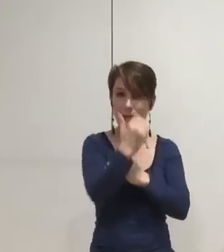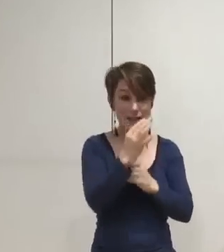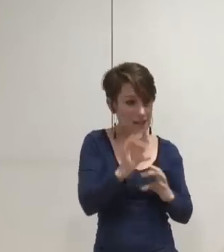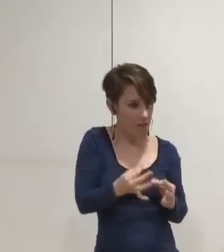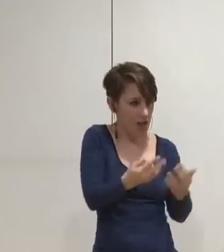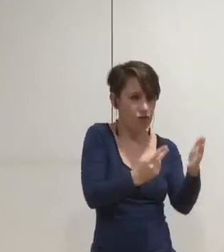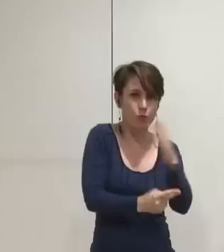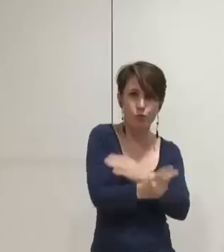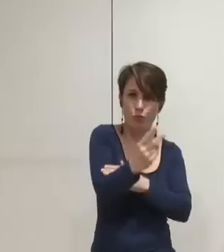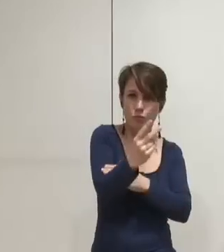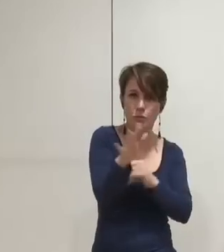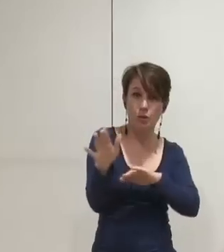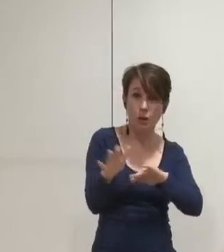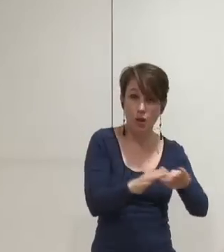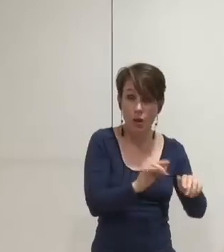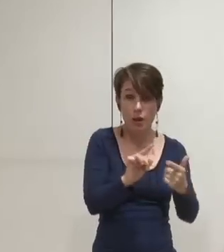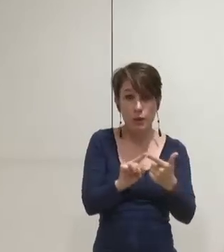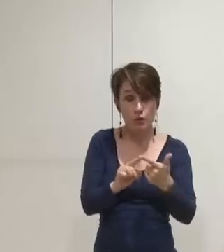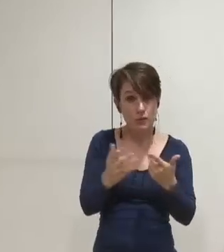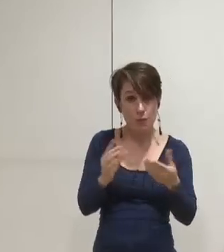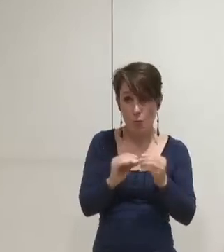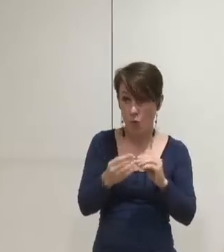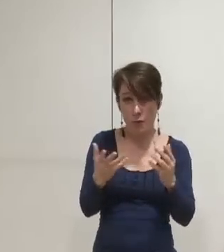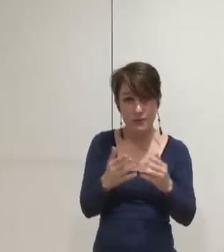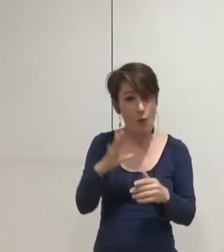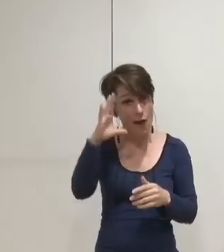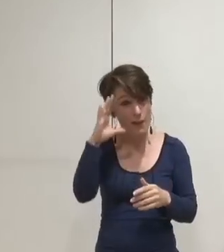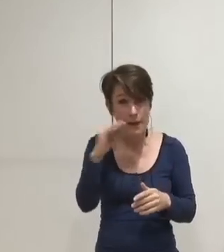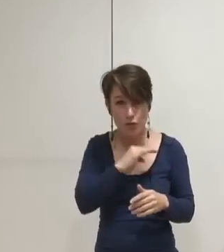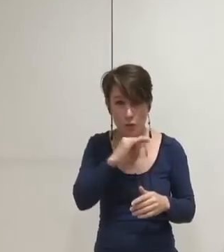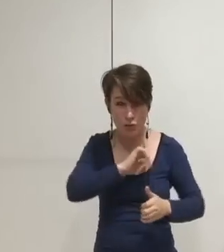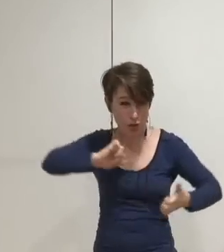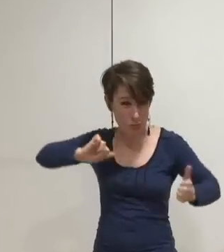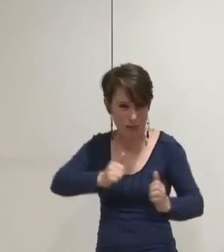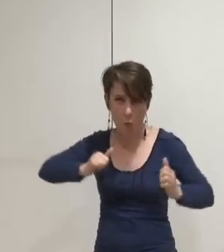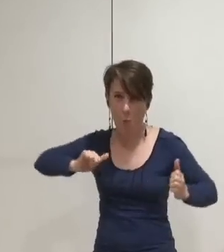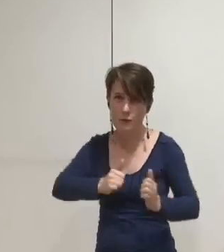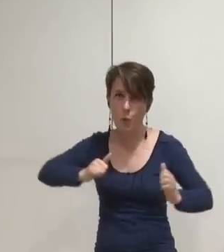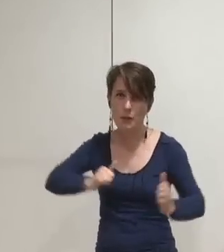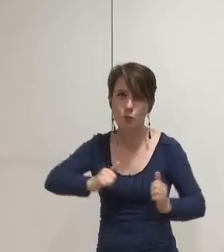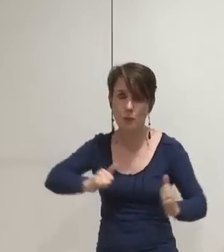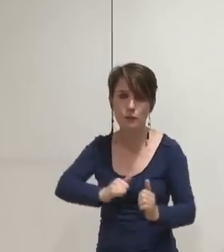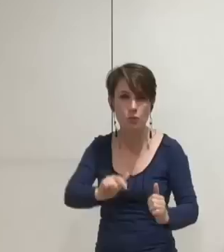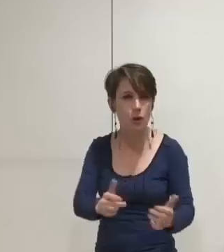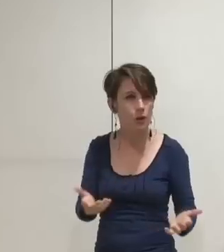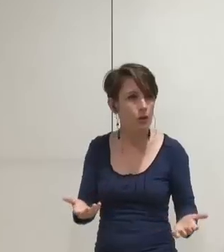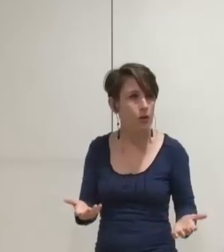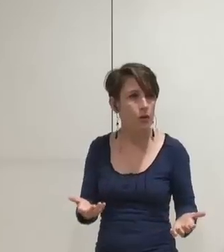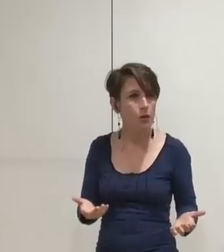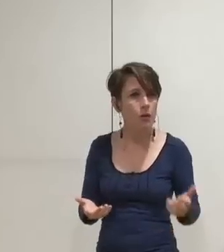créons une pression sur le logement et l'hébergement d'urgence euh dans lesquels nous avons